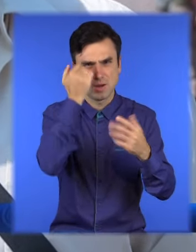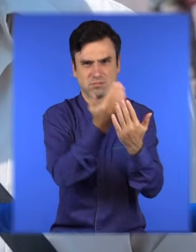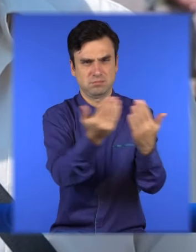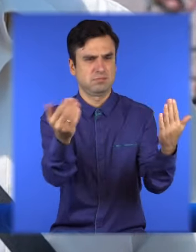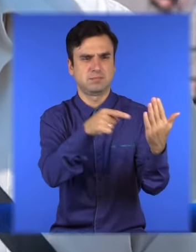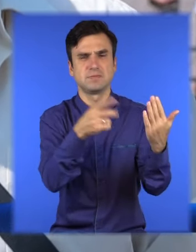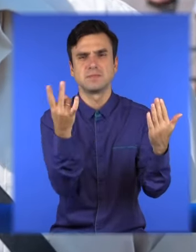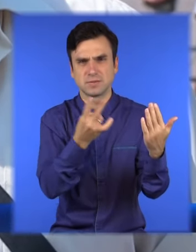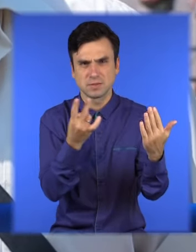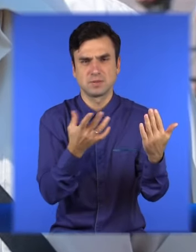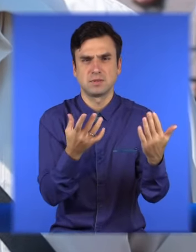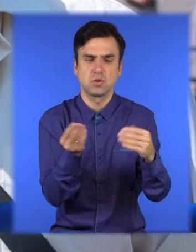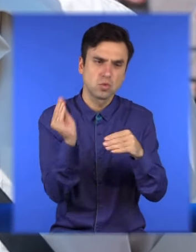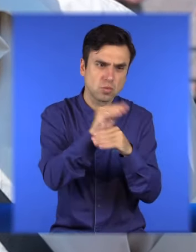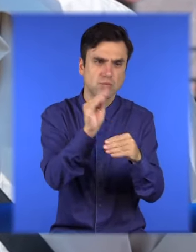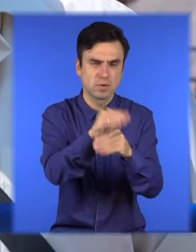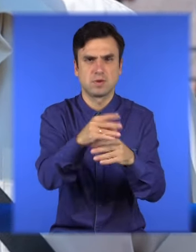Має бути все-таки якась